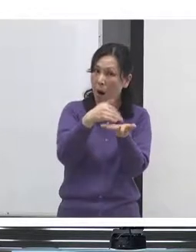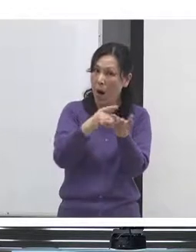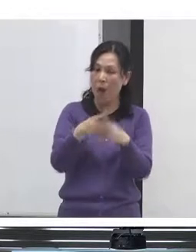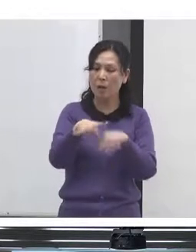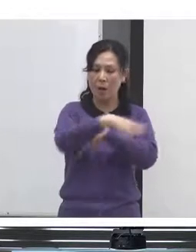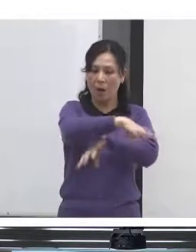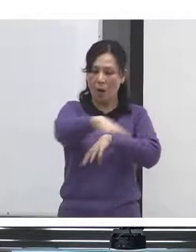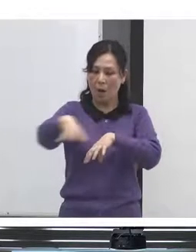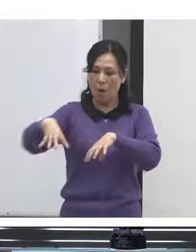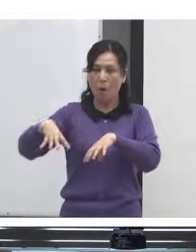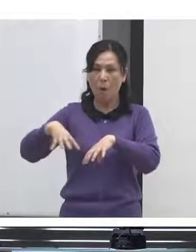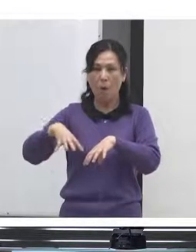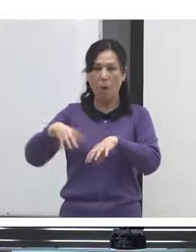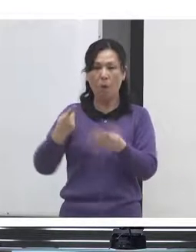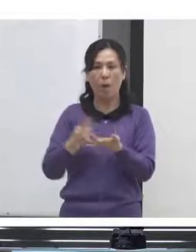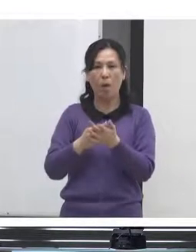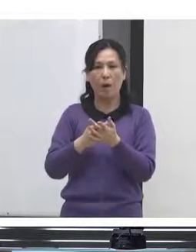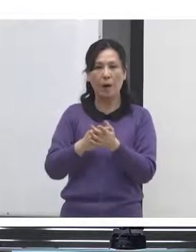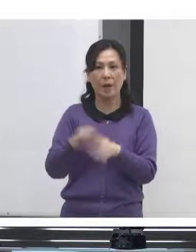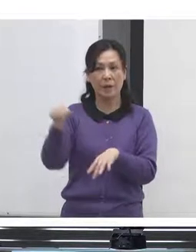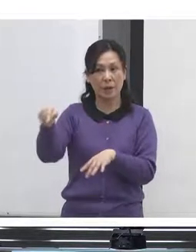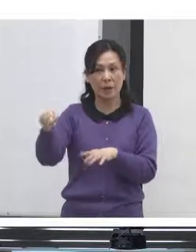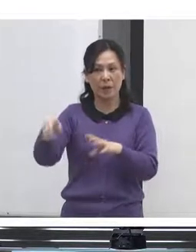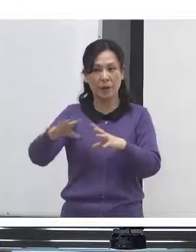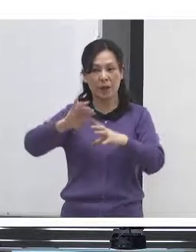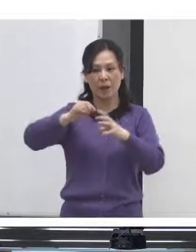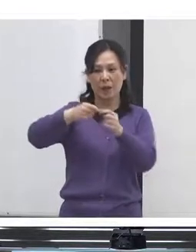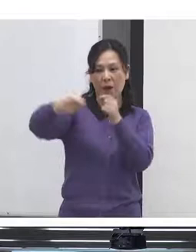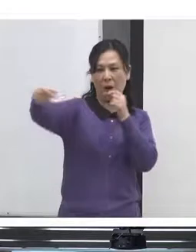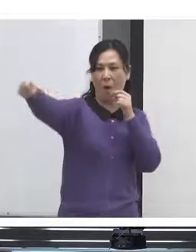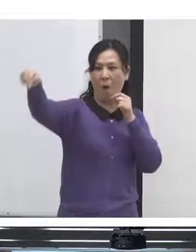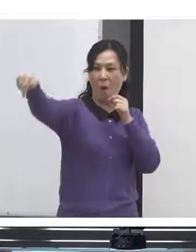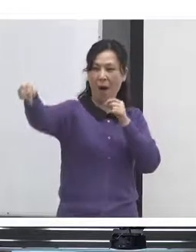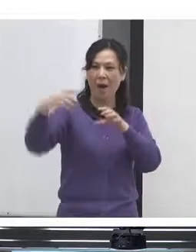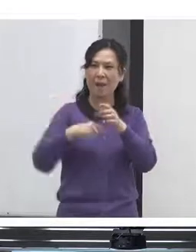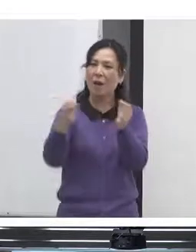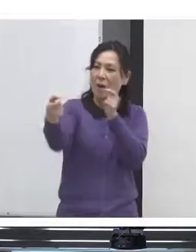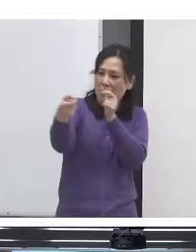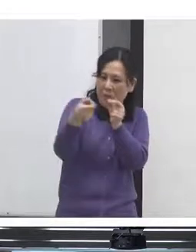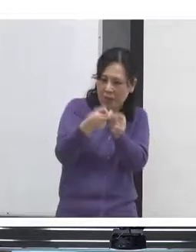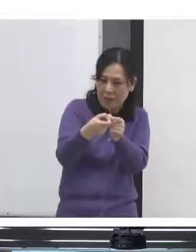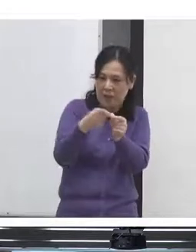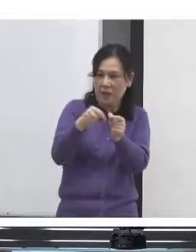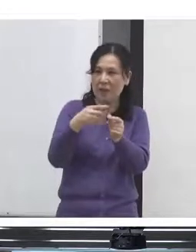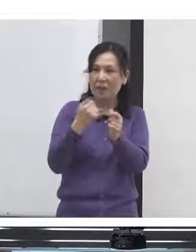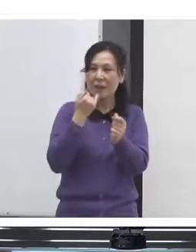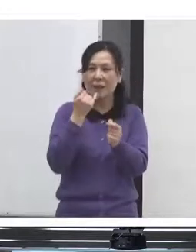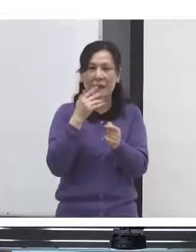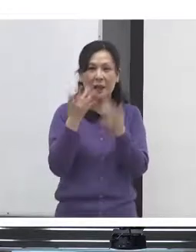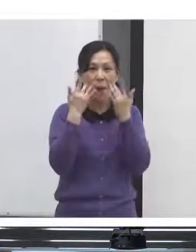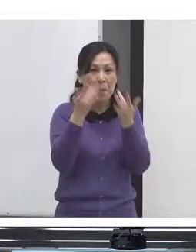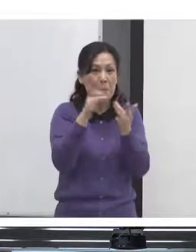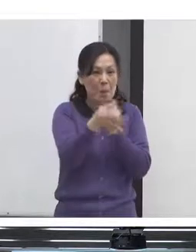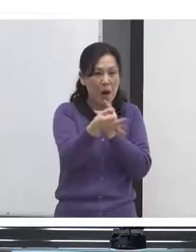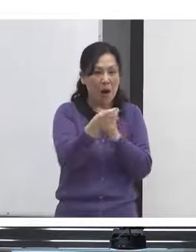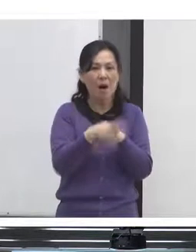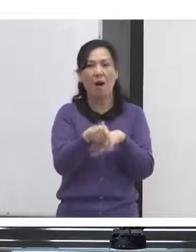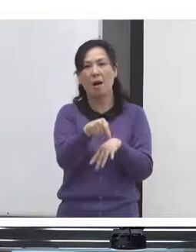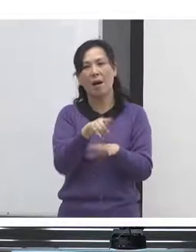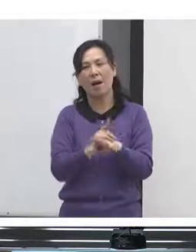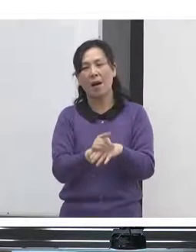上面从任何一个地表任何一个点到最近的，像这左边的地图就是到最近的可以买菜的地方，比如说超级市场或者